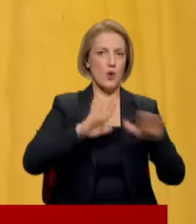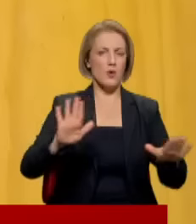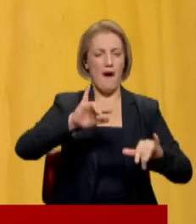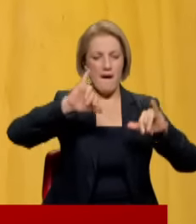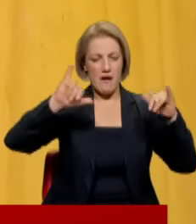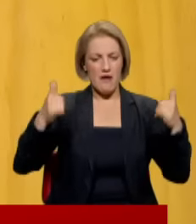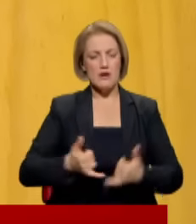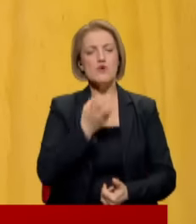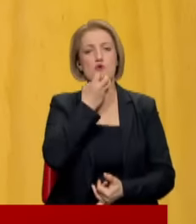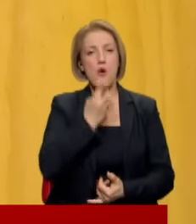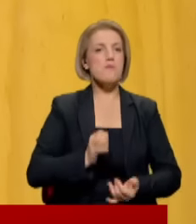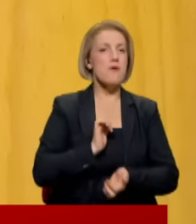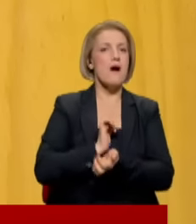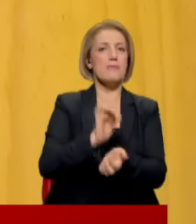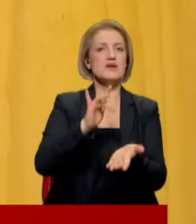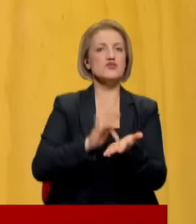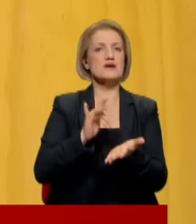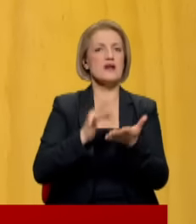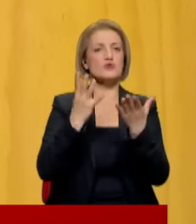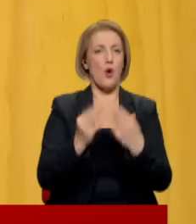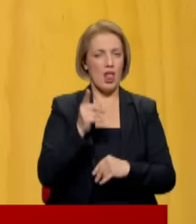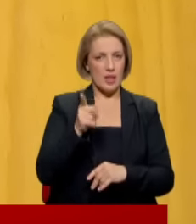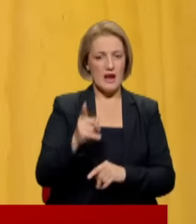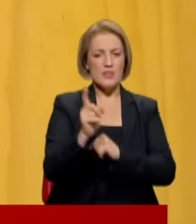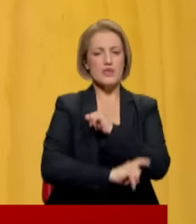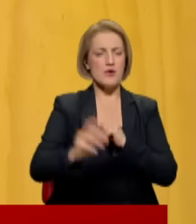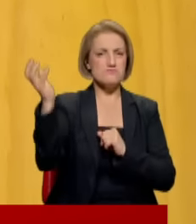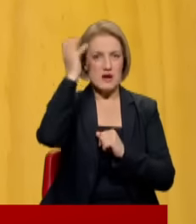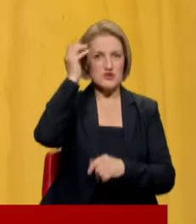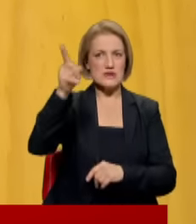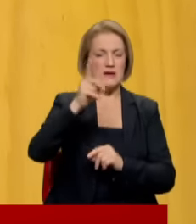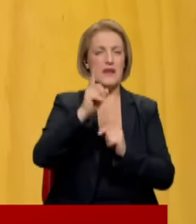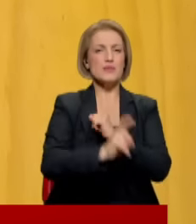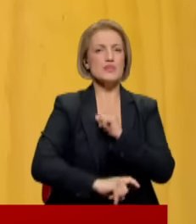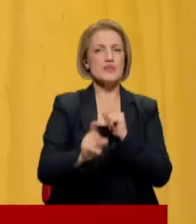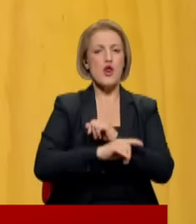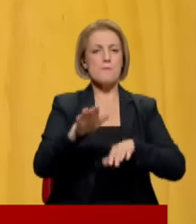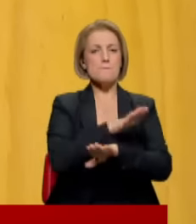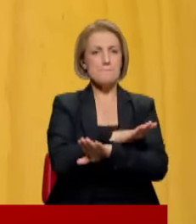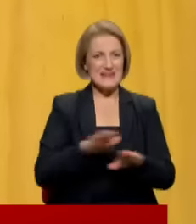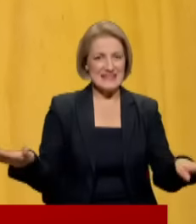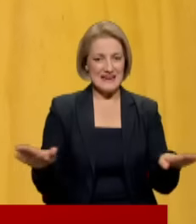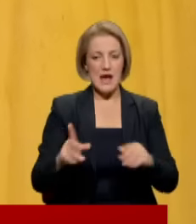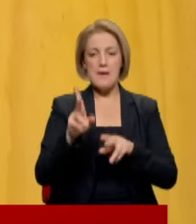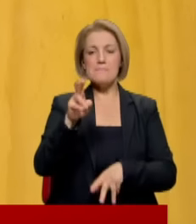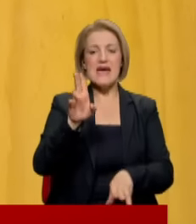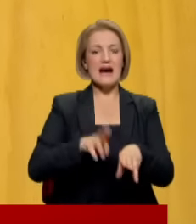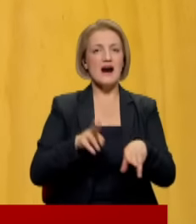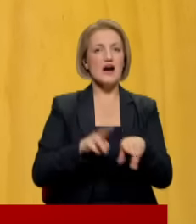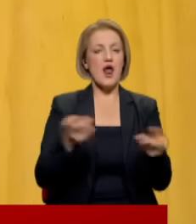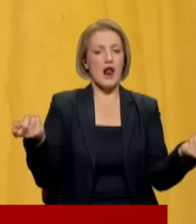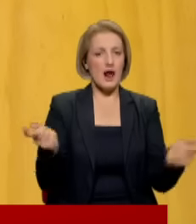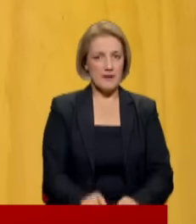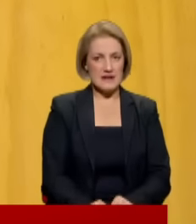ağırlaştırılmış mühebbet hapis cezasına çarptırılan terörist başı terörü bittiğini PKK'nın lav